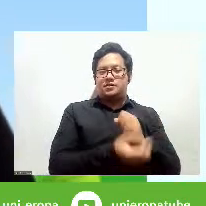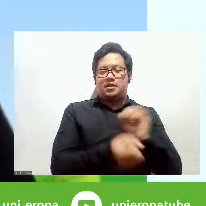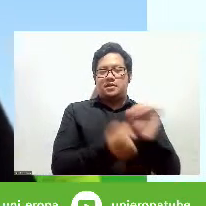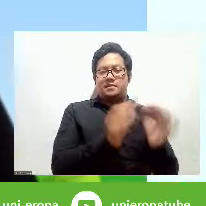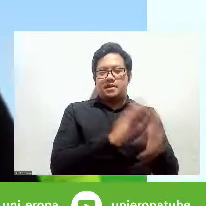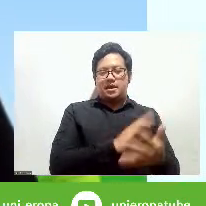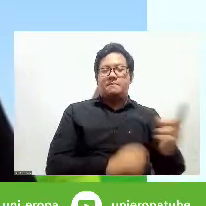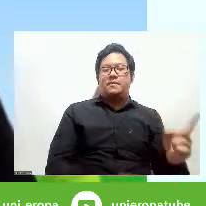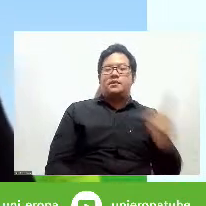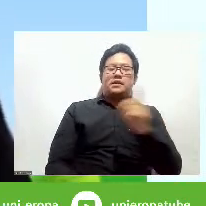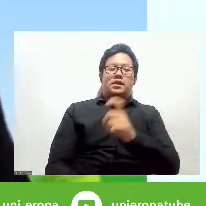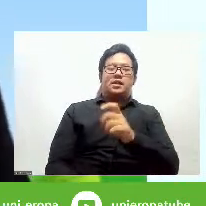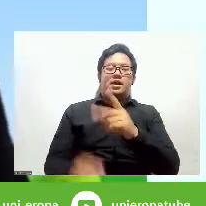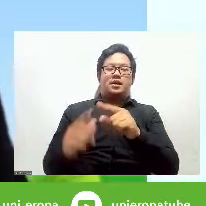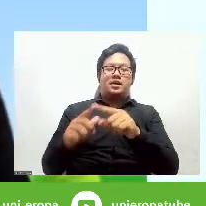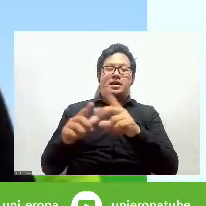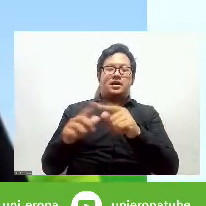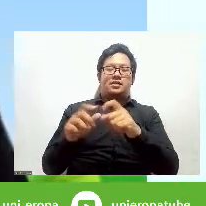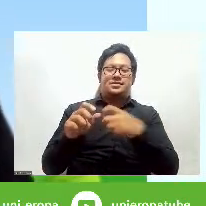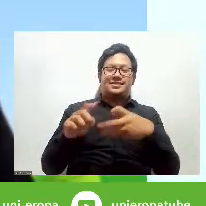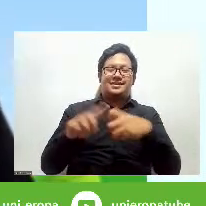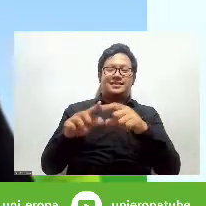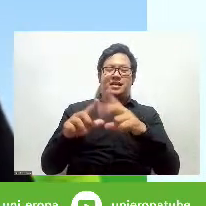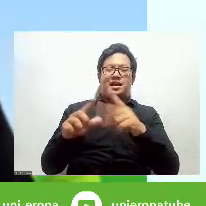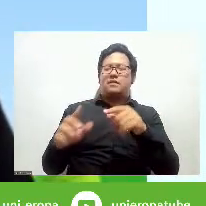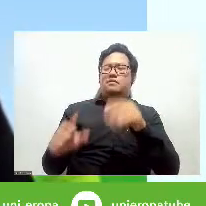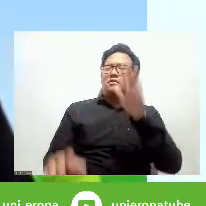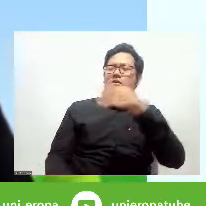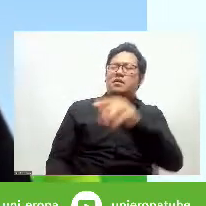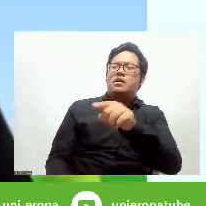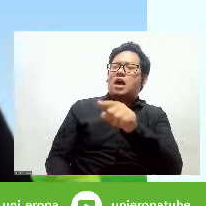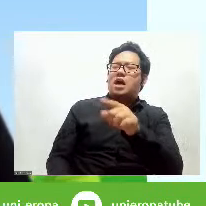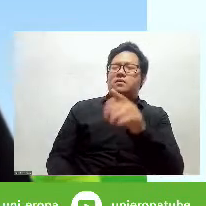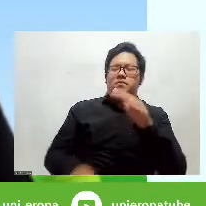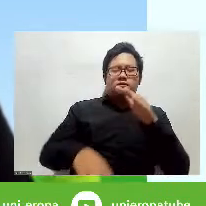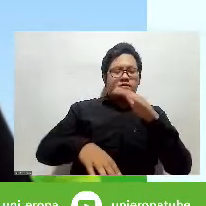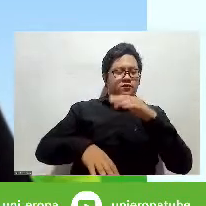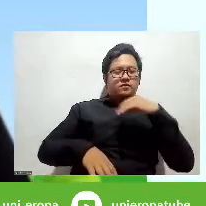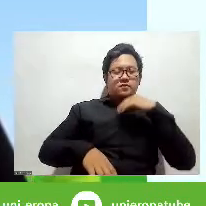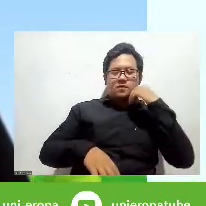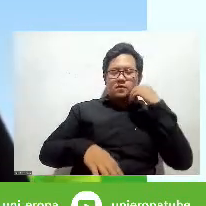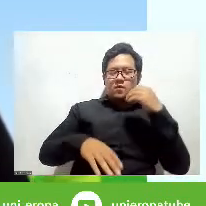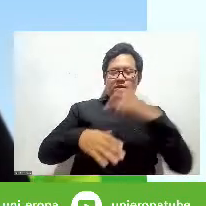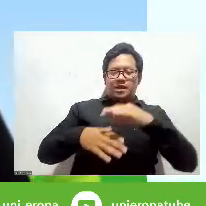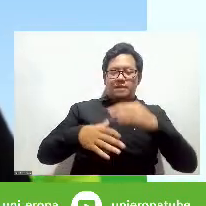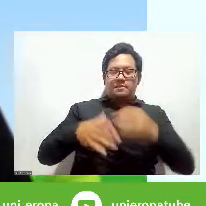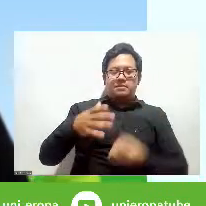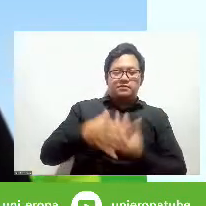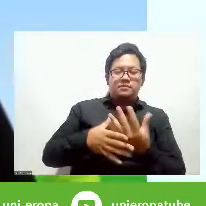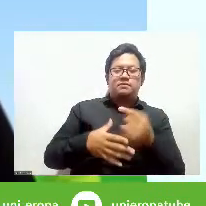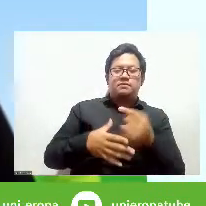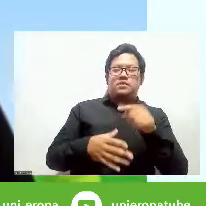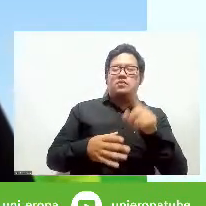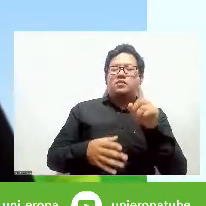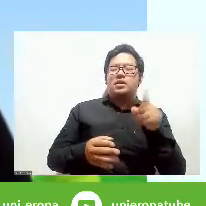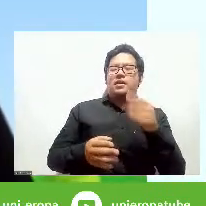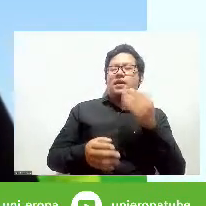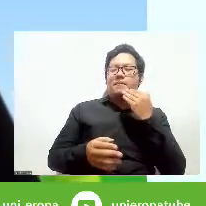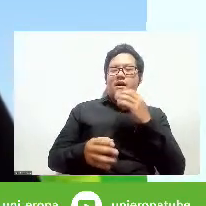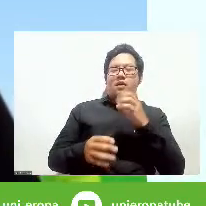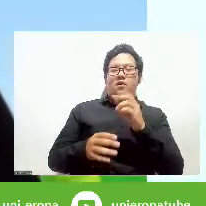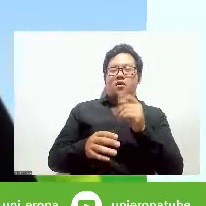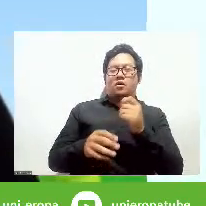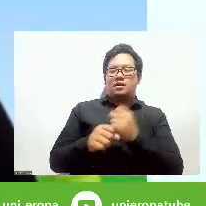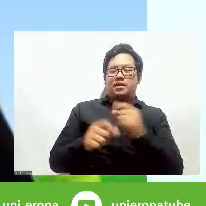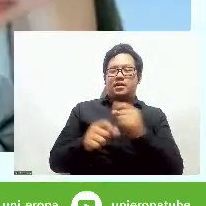rarasekar budidaya yang kakak lakukan disekitar rumah apakah lebih mudah dilakukan secara organik atau konvensional dengan pupuk atau